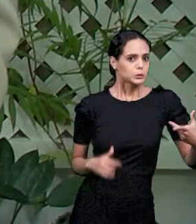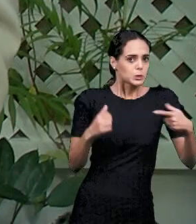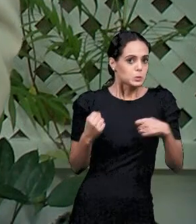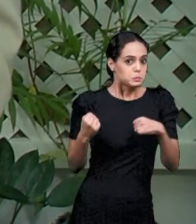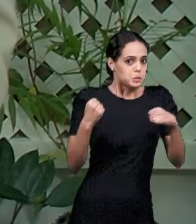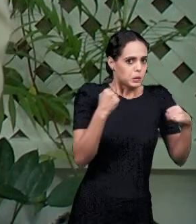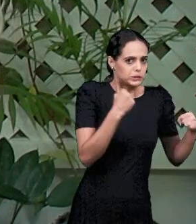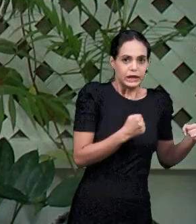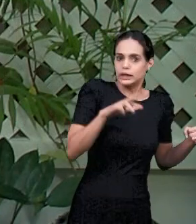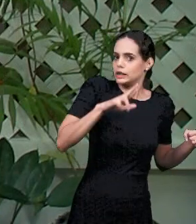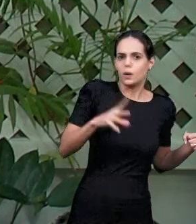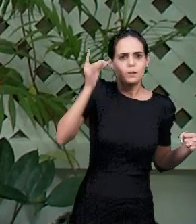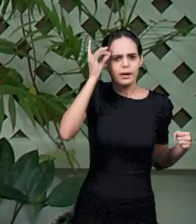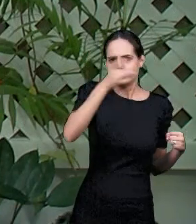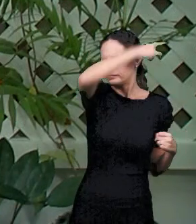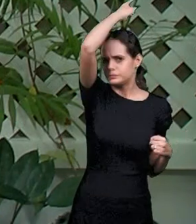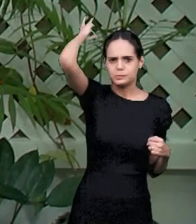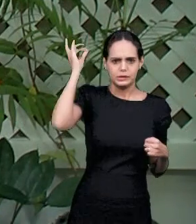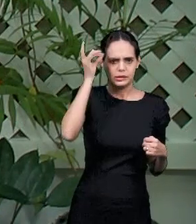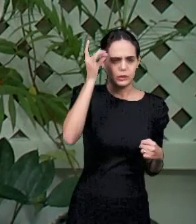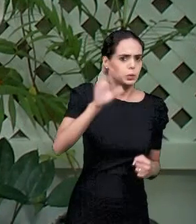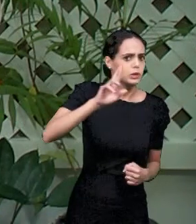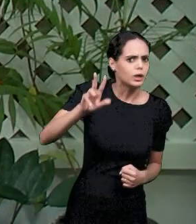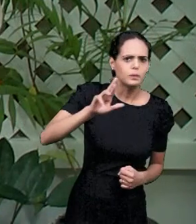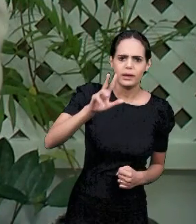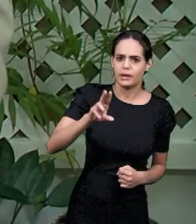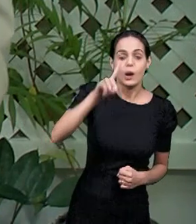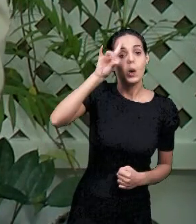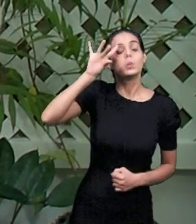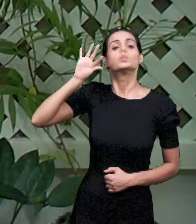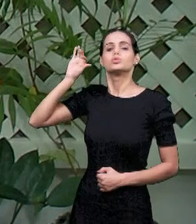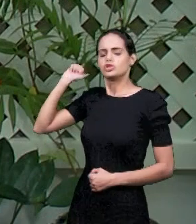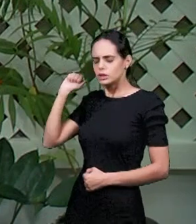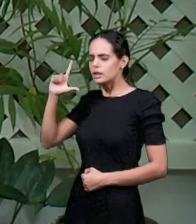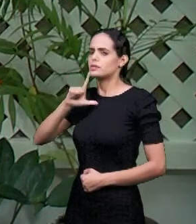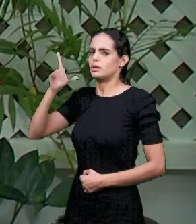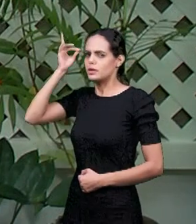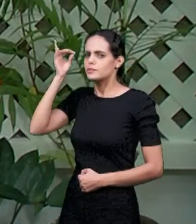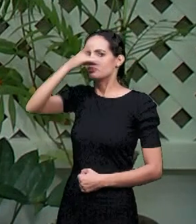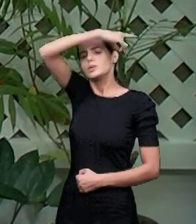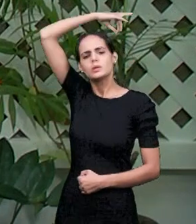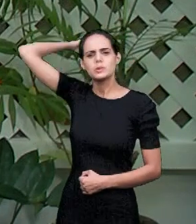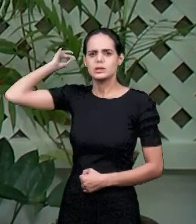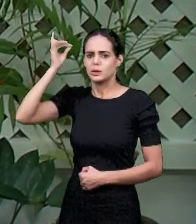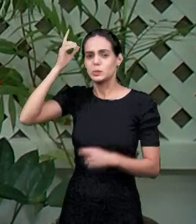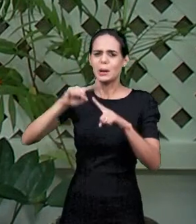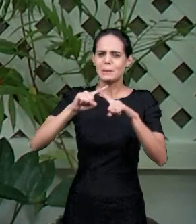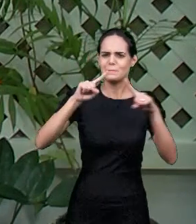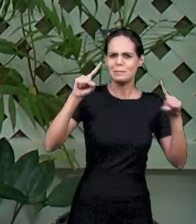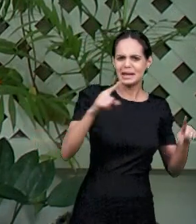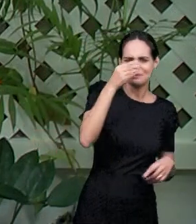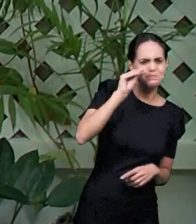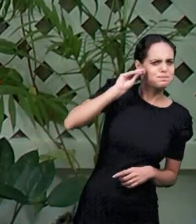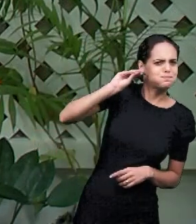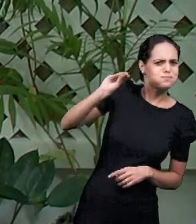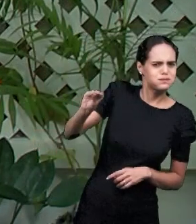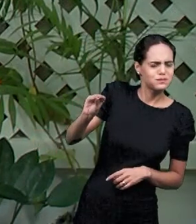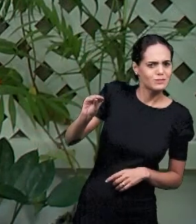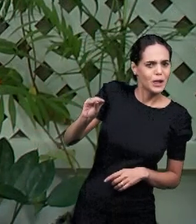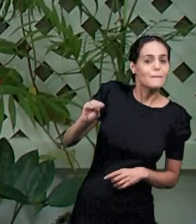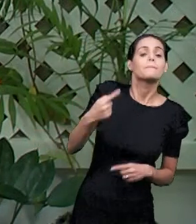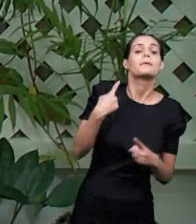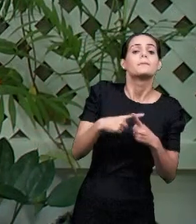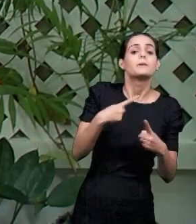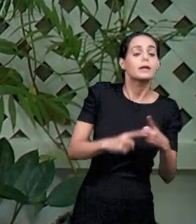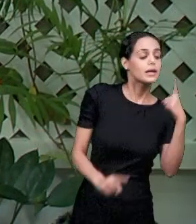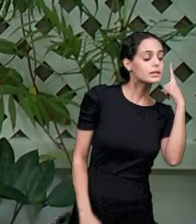s'aperçoivent qu'ils sont dominés par un pouvoir qui n'est pas du Saint-Esprit. Ceux qu'ils ont reçus un jour, ils ont jeté à cause